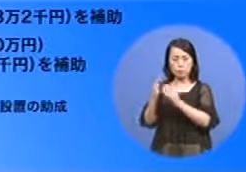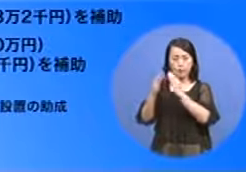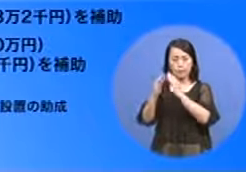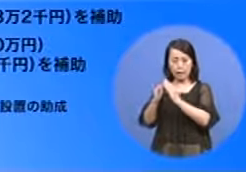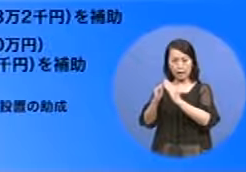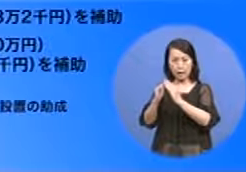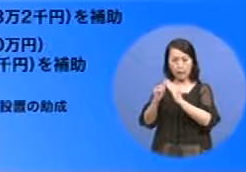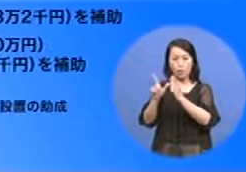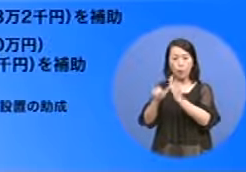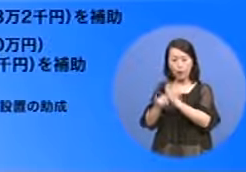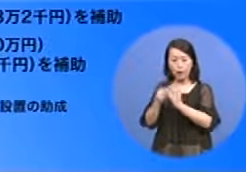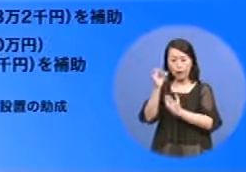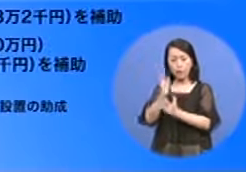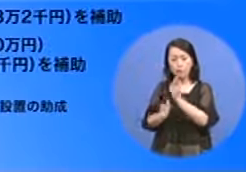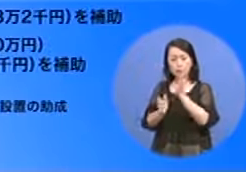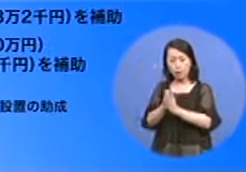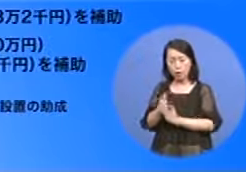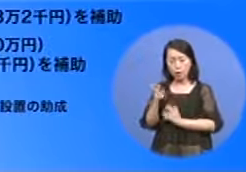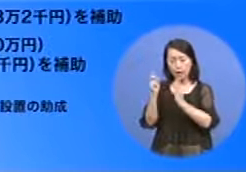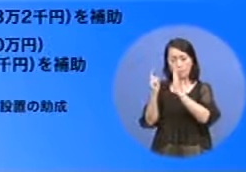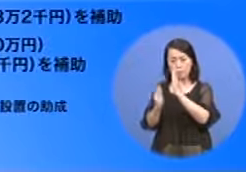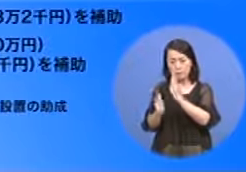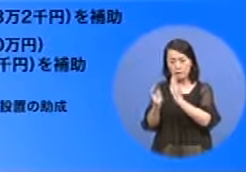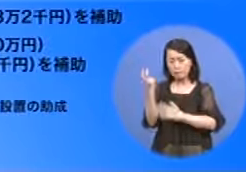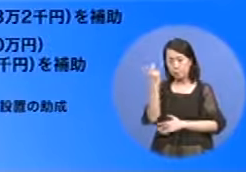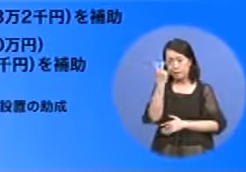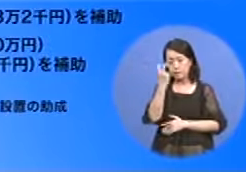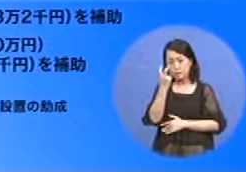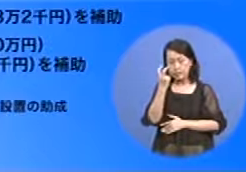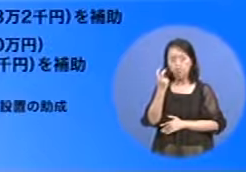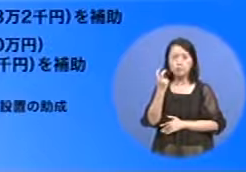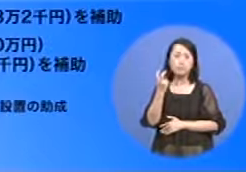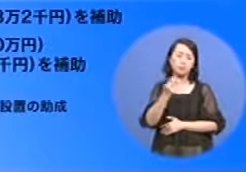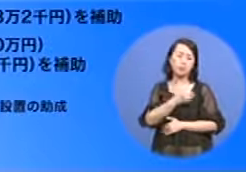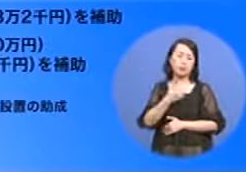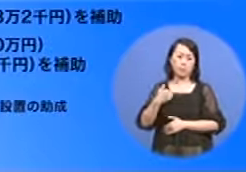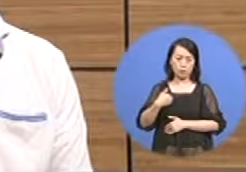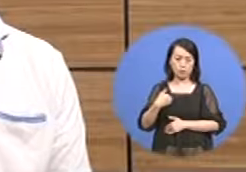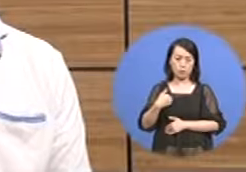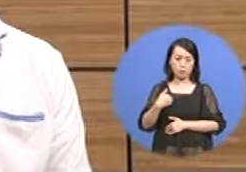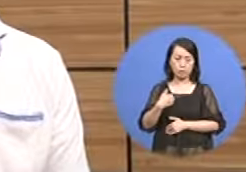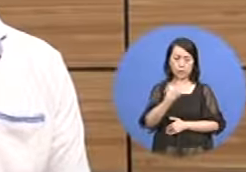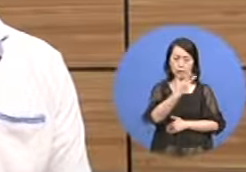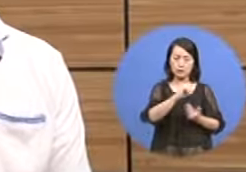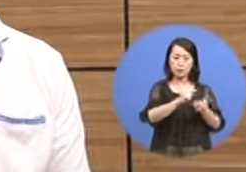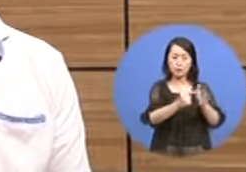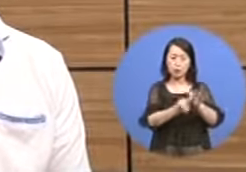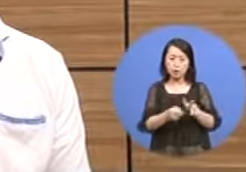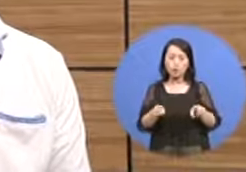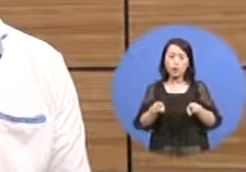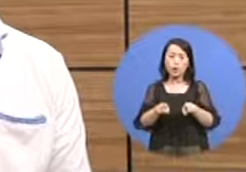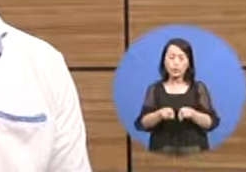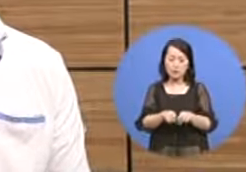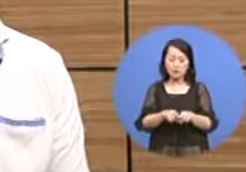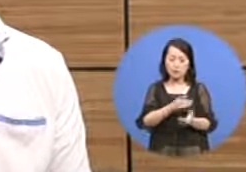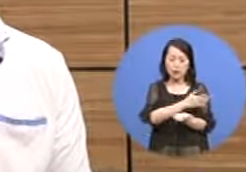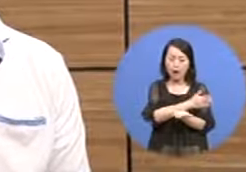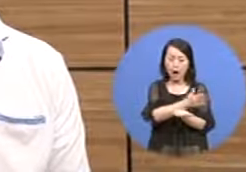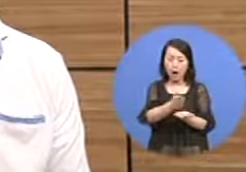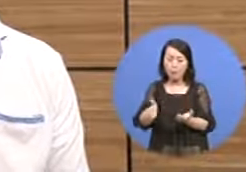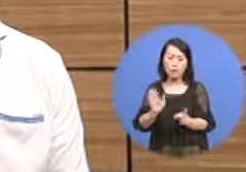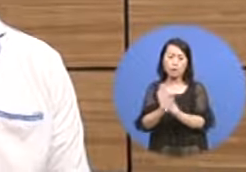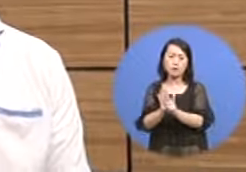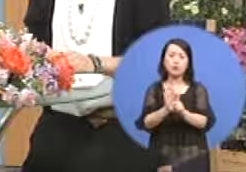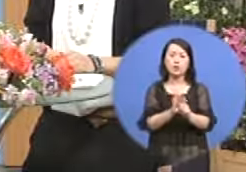耐震診断を受けていただくというように市町村と一緒になりまして、いろいろな支援を行っているところです。